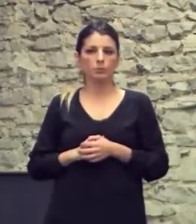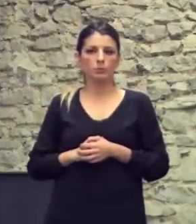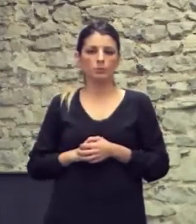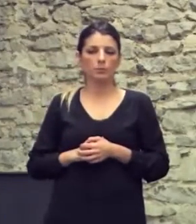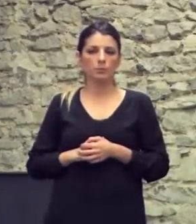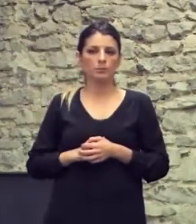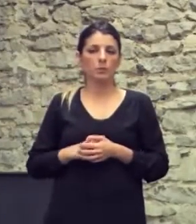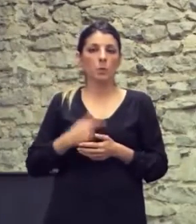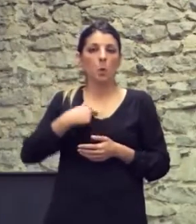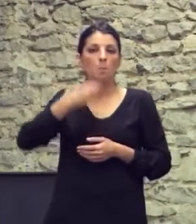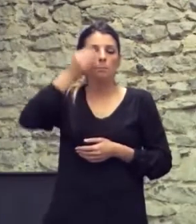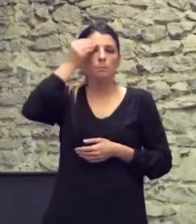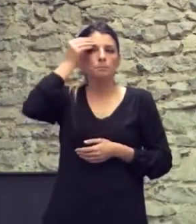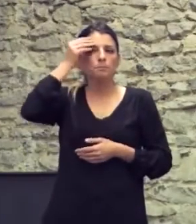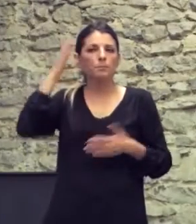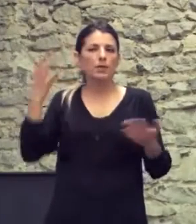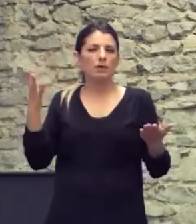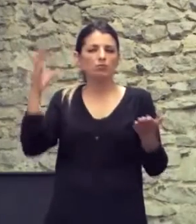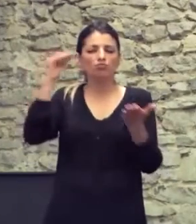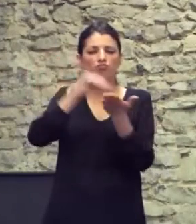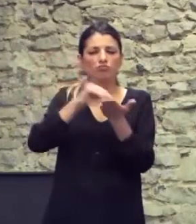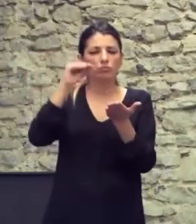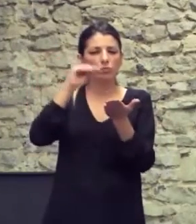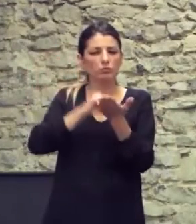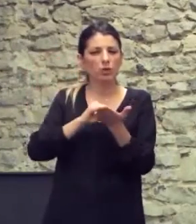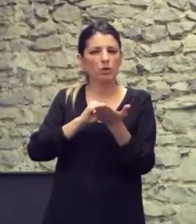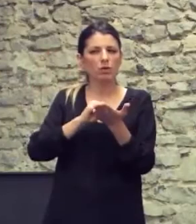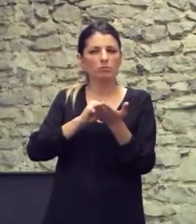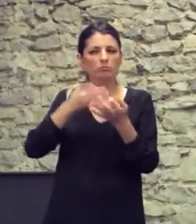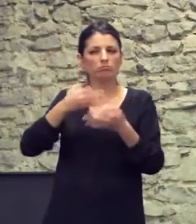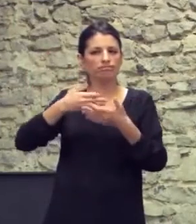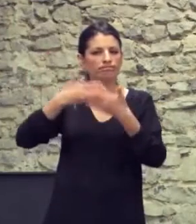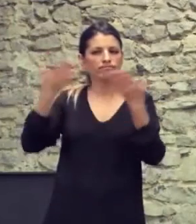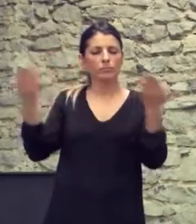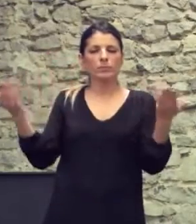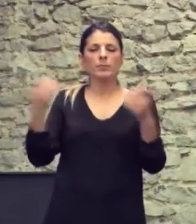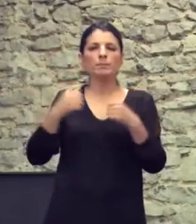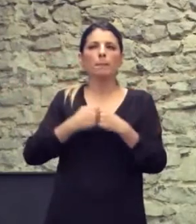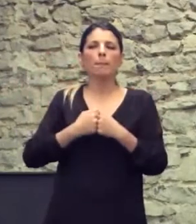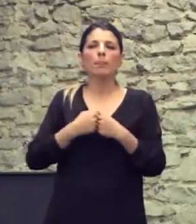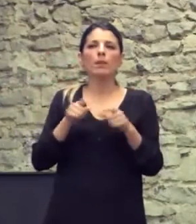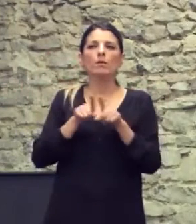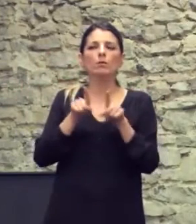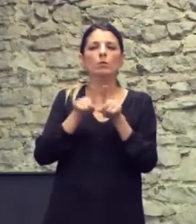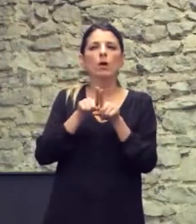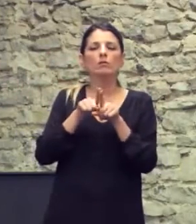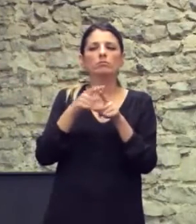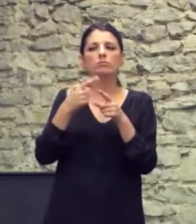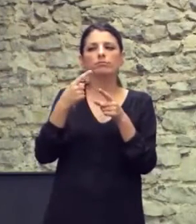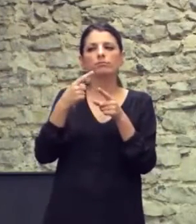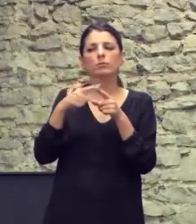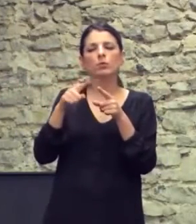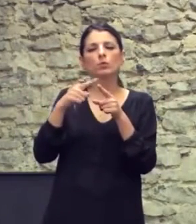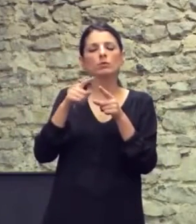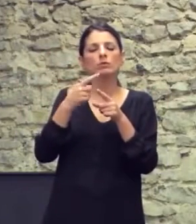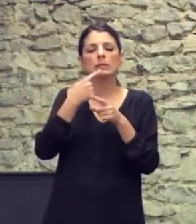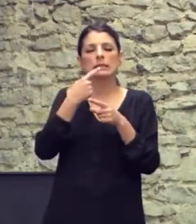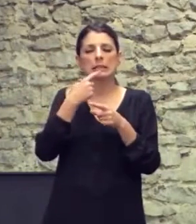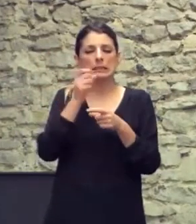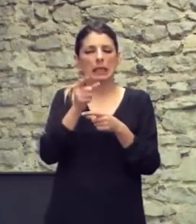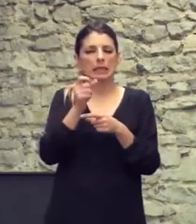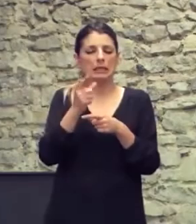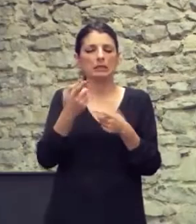Uste dut askotan, larregitan, horregaitik lehen aipatzen nuen Steila Sengida, eta gustatzen zait